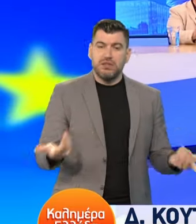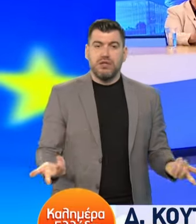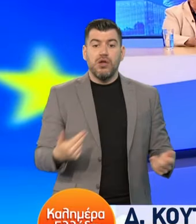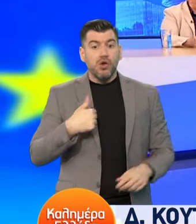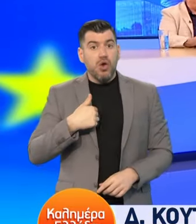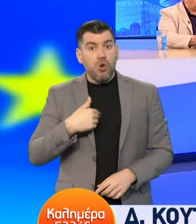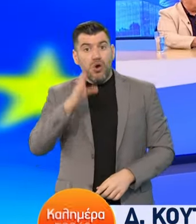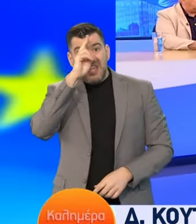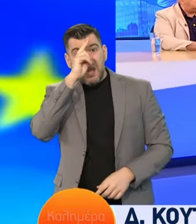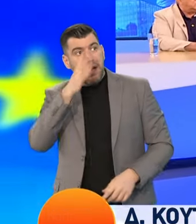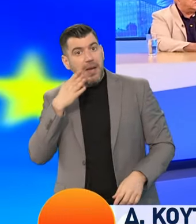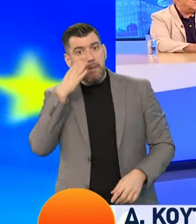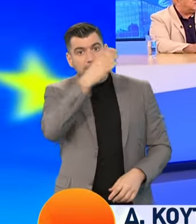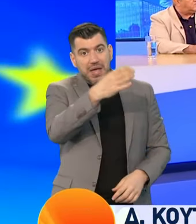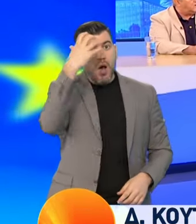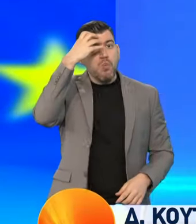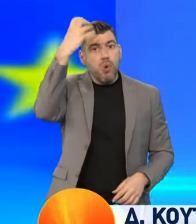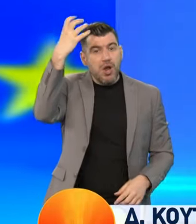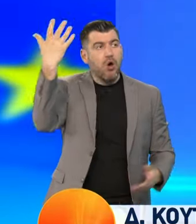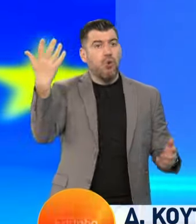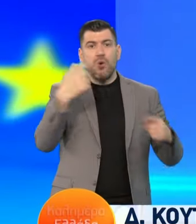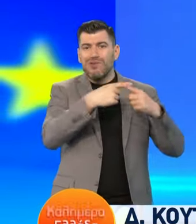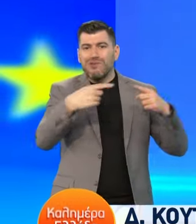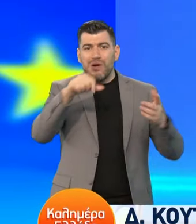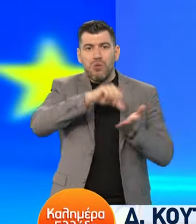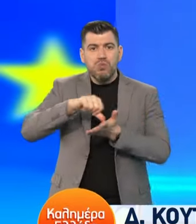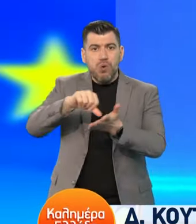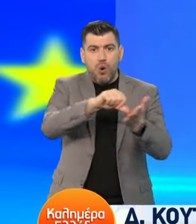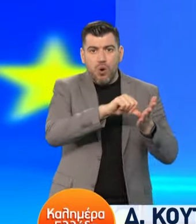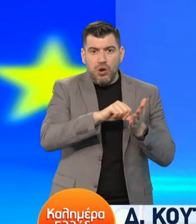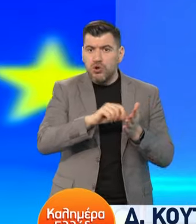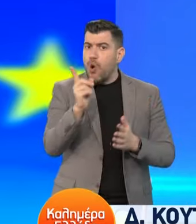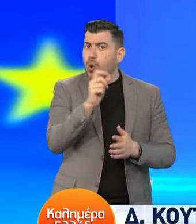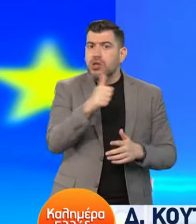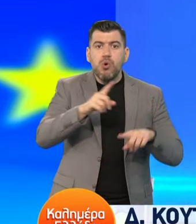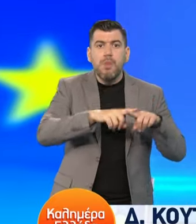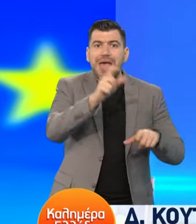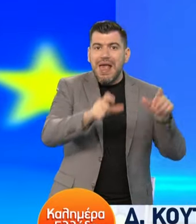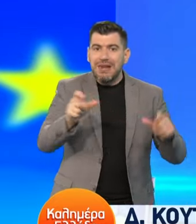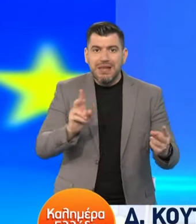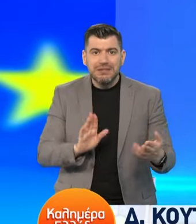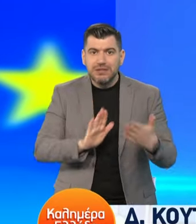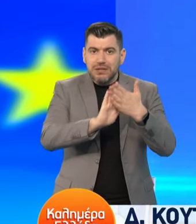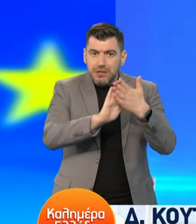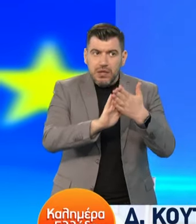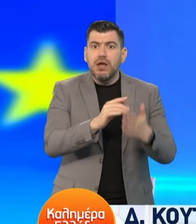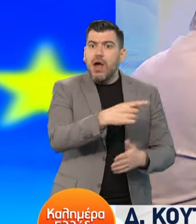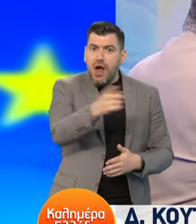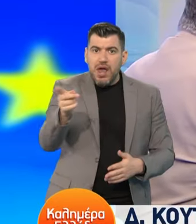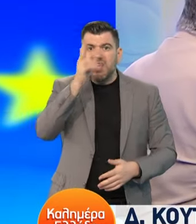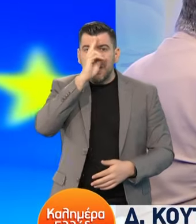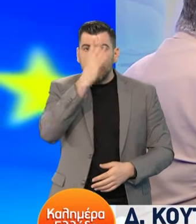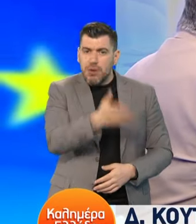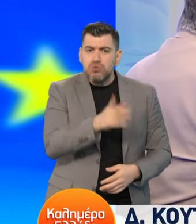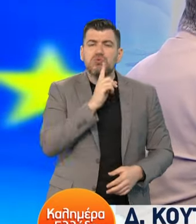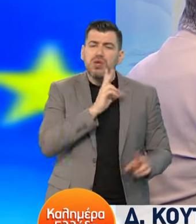τώρα, στο Μόναχο, στο Ντίσελντορφ κλπ. Όχι μόνο στην Ομογένεια, αλλά και σε Γερμανούς, η ίδια συζήτηση γίνεται. Και λέει